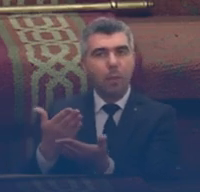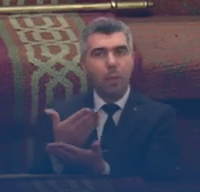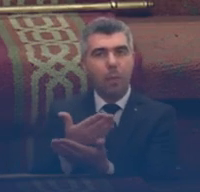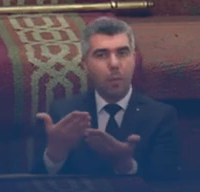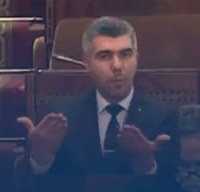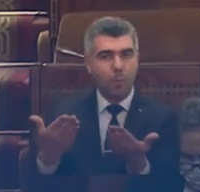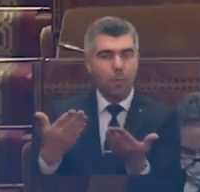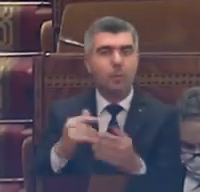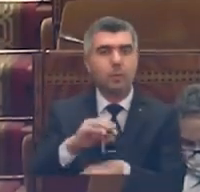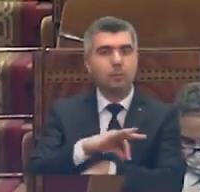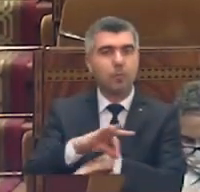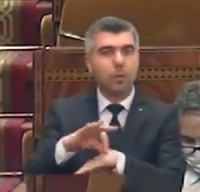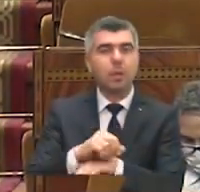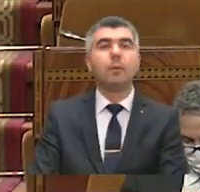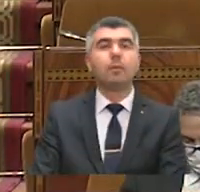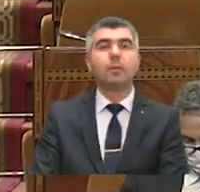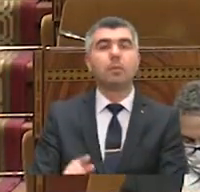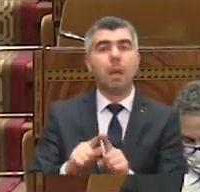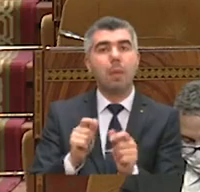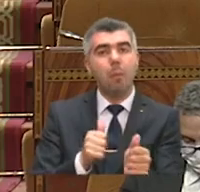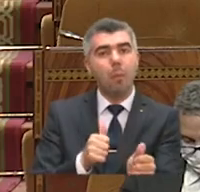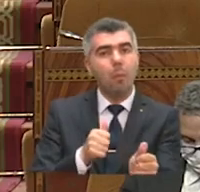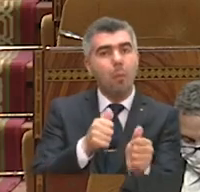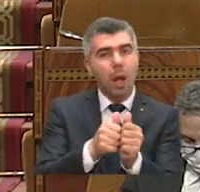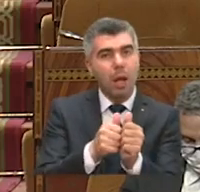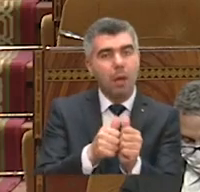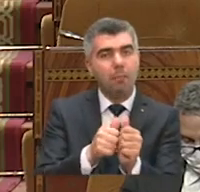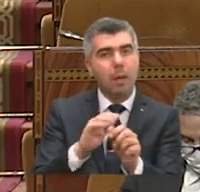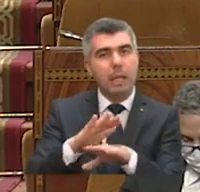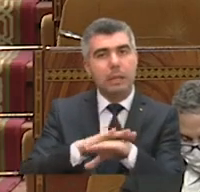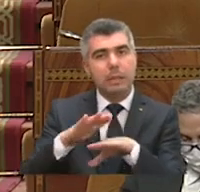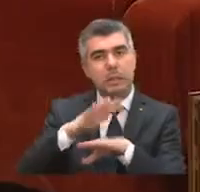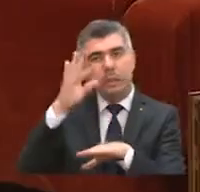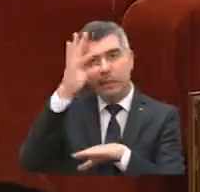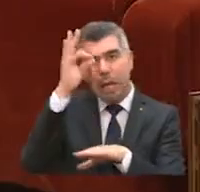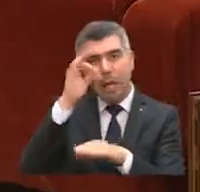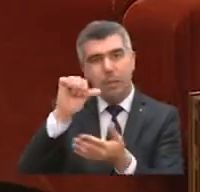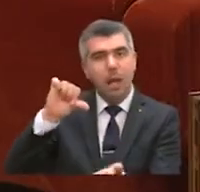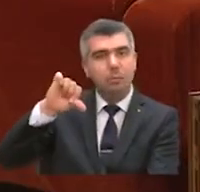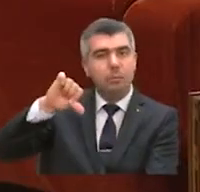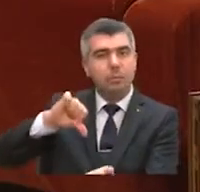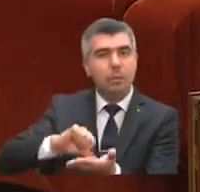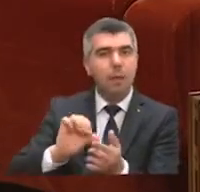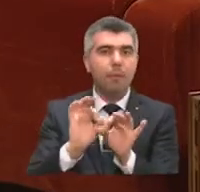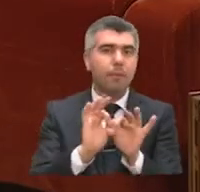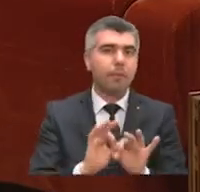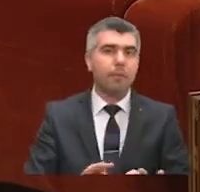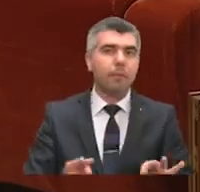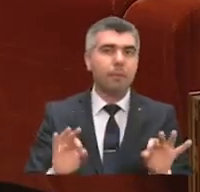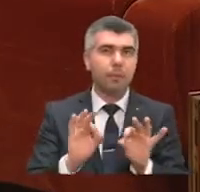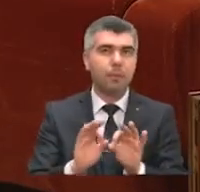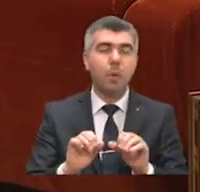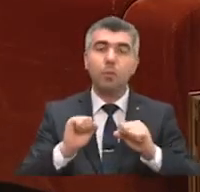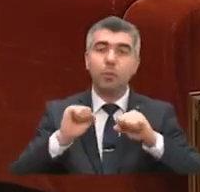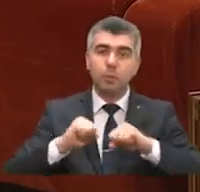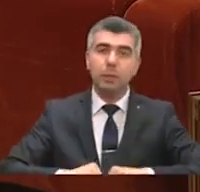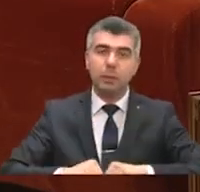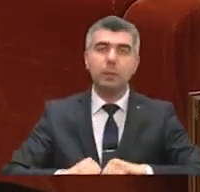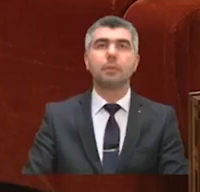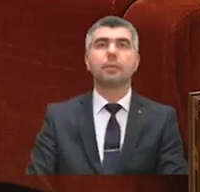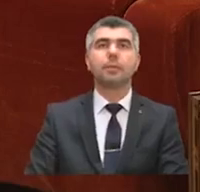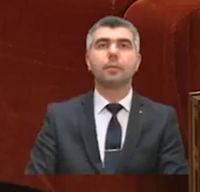البشرية، كذلك باش تكون مواكبة ديال السياسة ديال التمركز الإداري، الاستجابة إلى